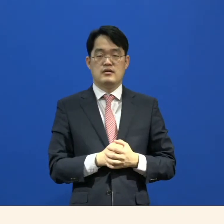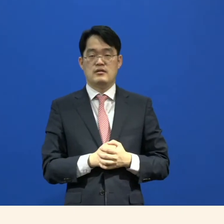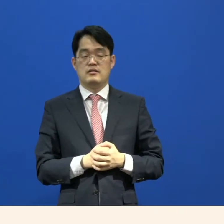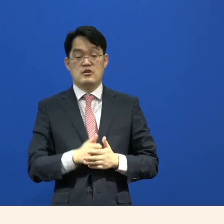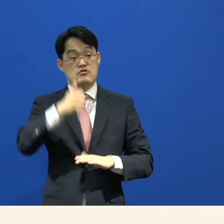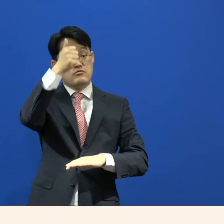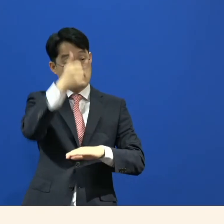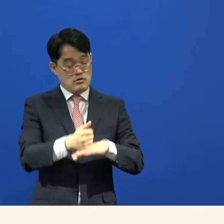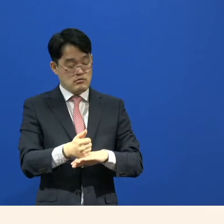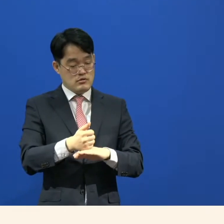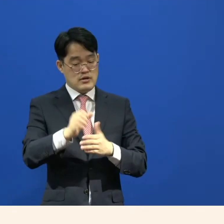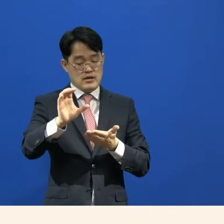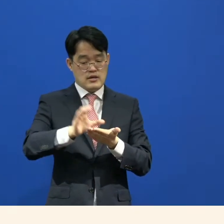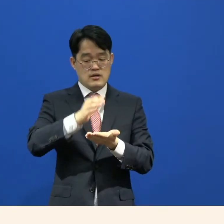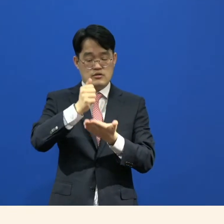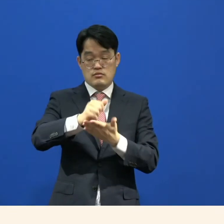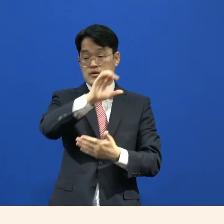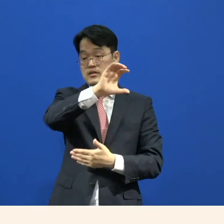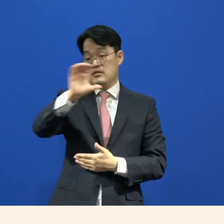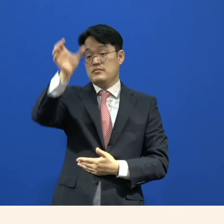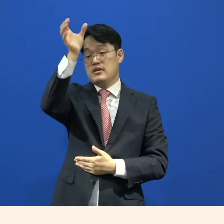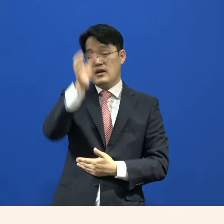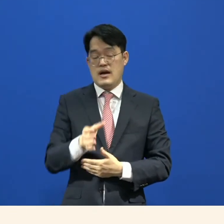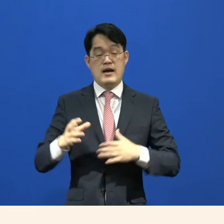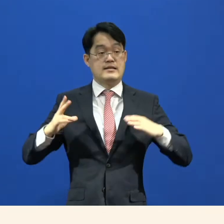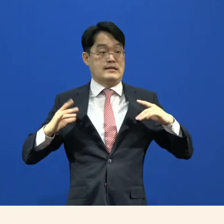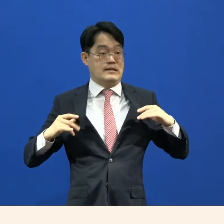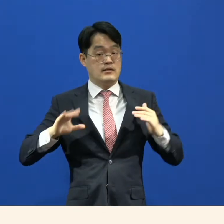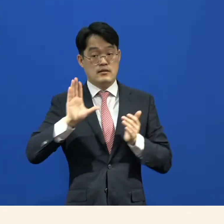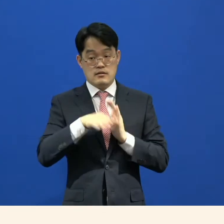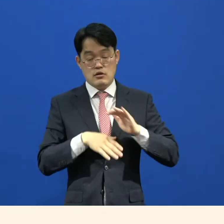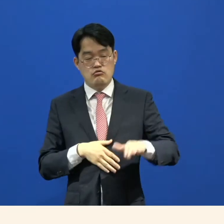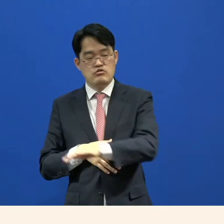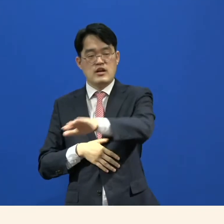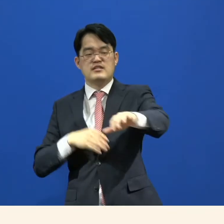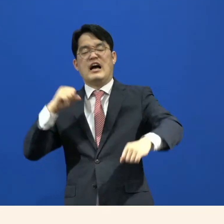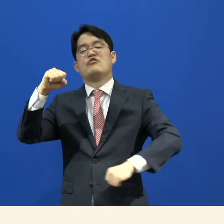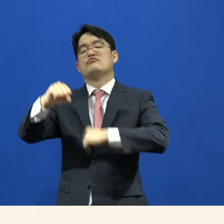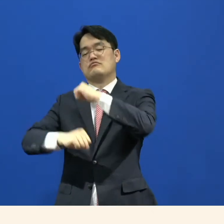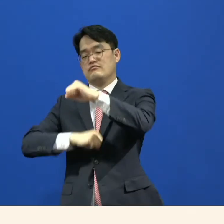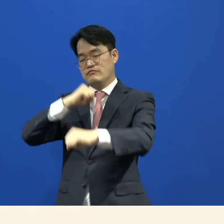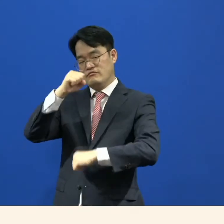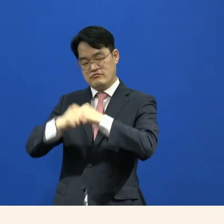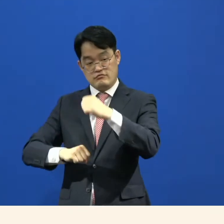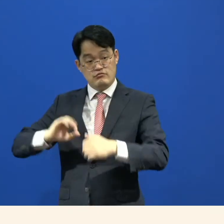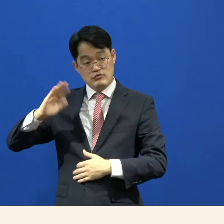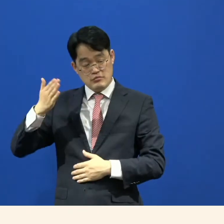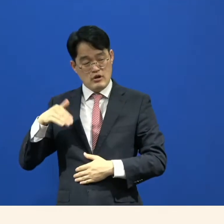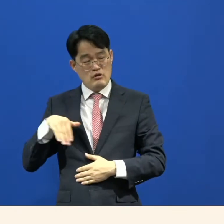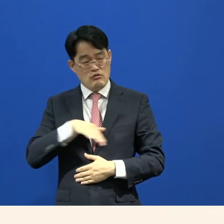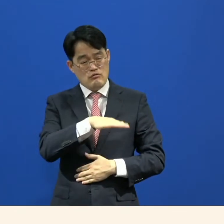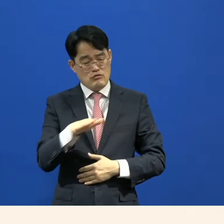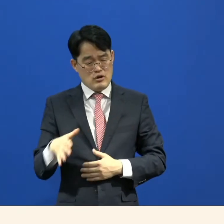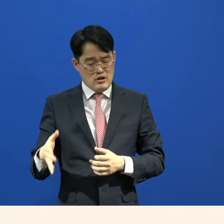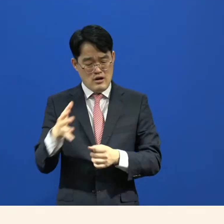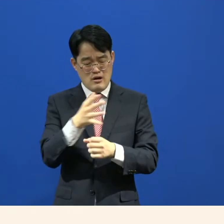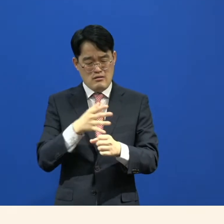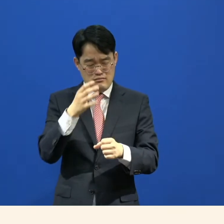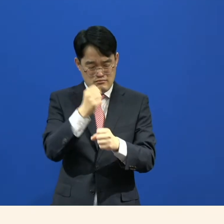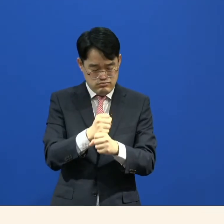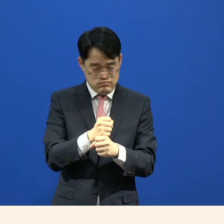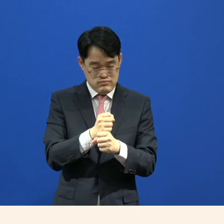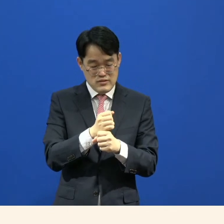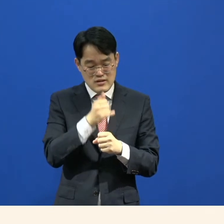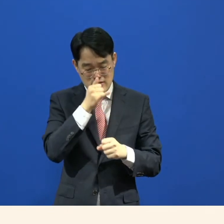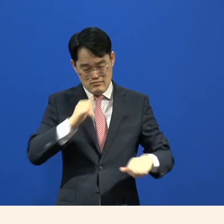결국 그리스도의 십자가만을 자랑할 때 우리는 자유를 누립니다. 십자가는 우리의 삶에 자유를 줘요. 우리를 묶고 있던 모든 것으로부터 노임을 받게